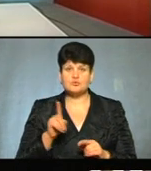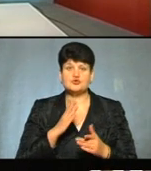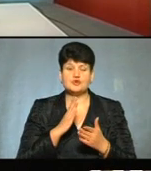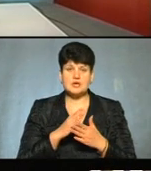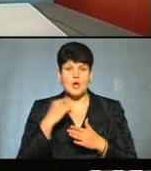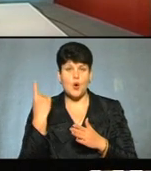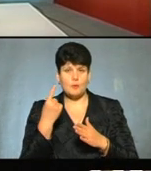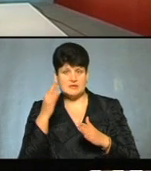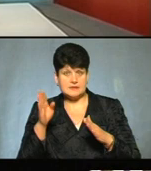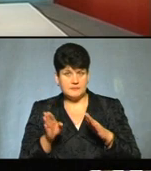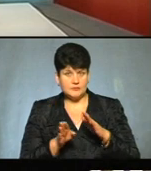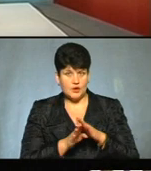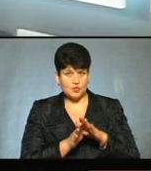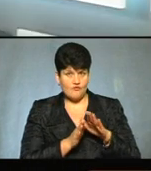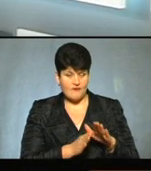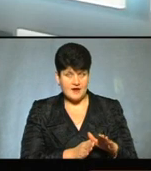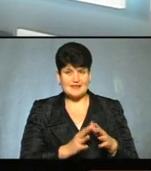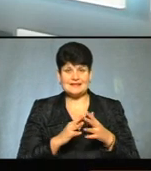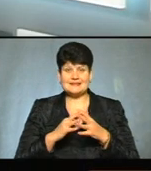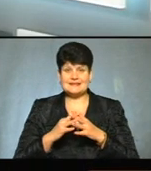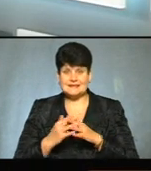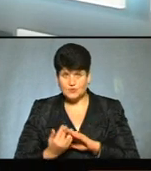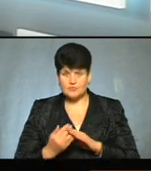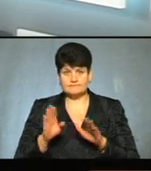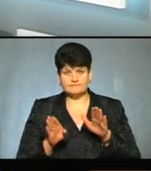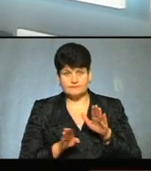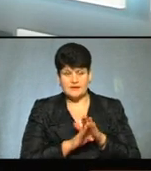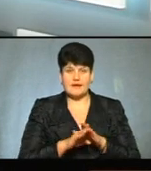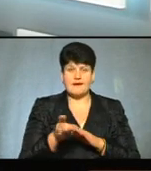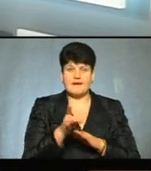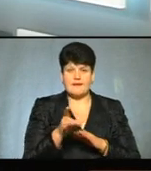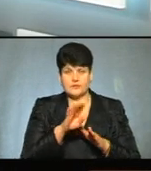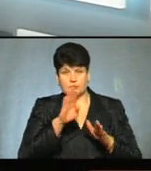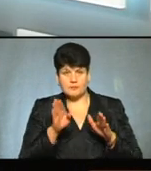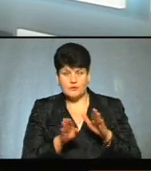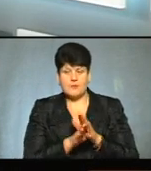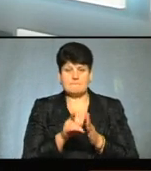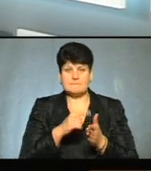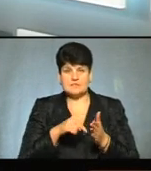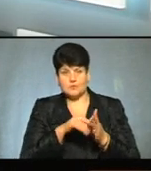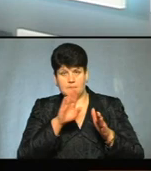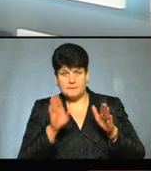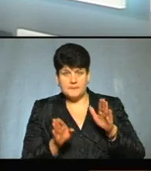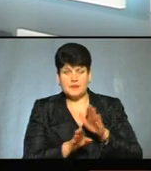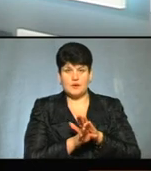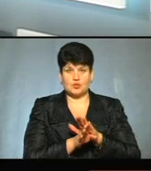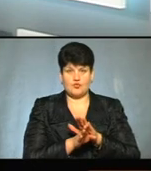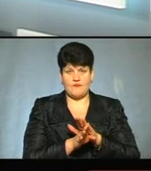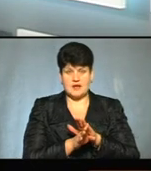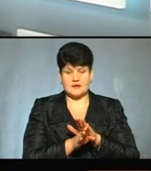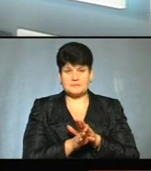є обласного підпорядкування, сільського чи районного підпорядкування, міського